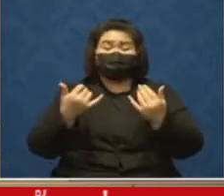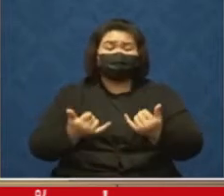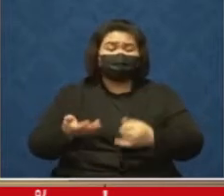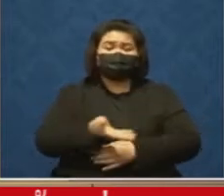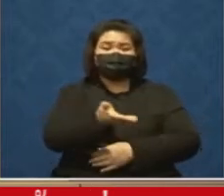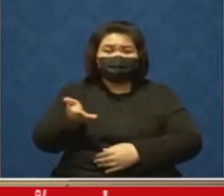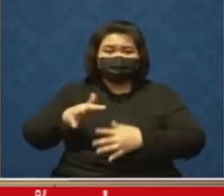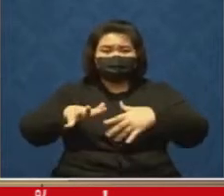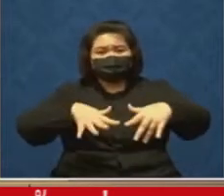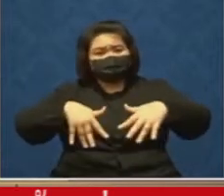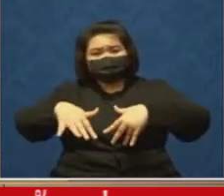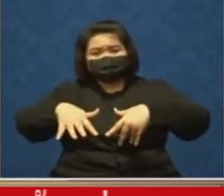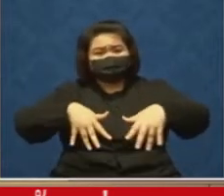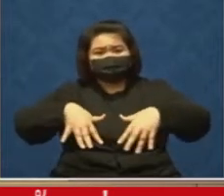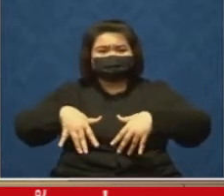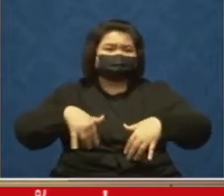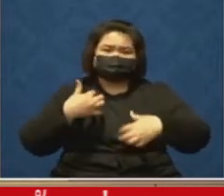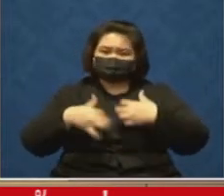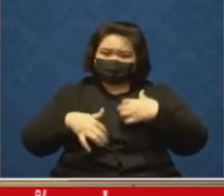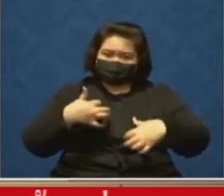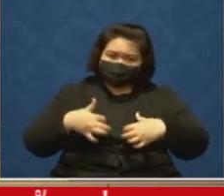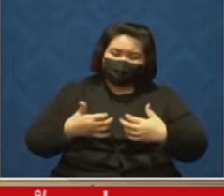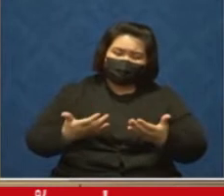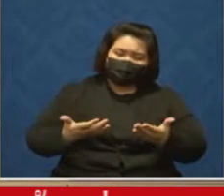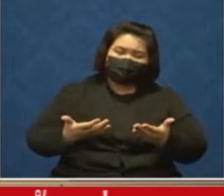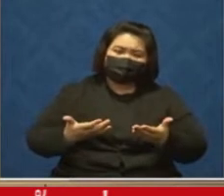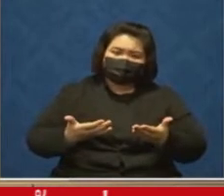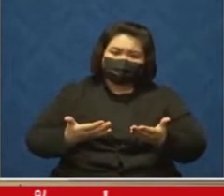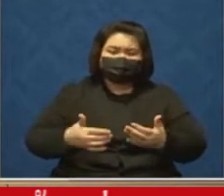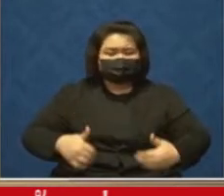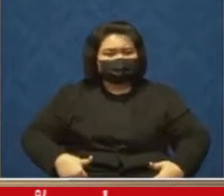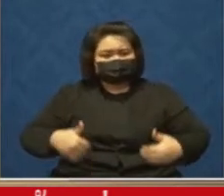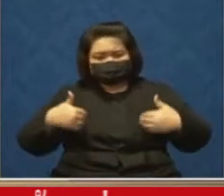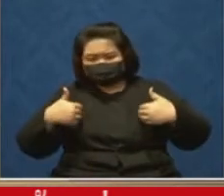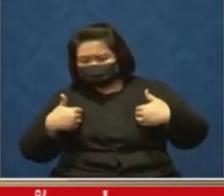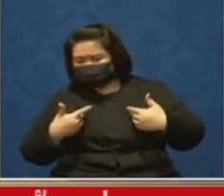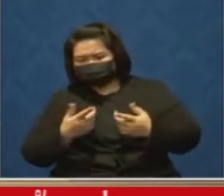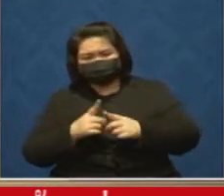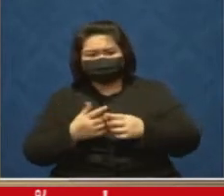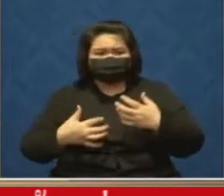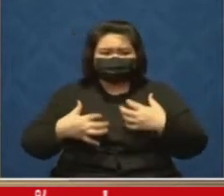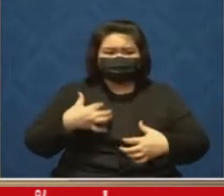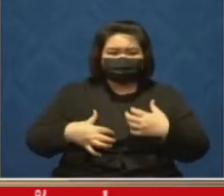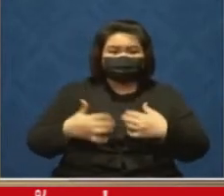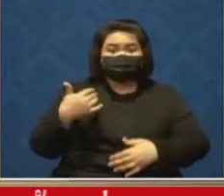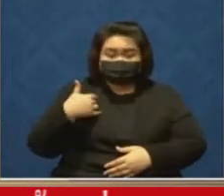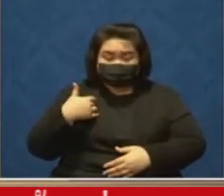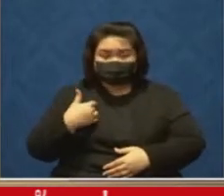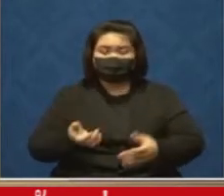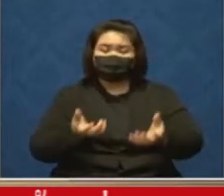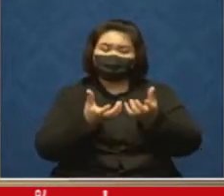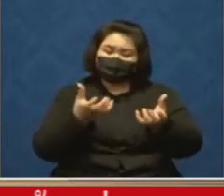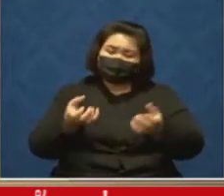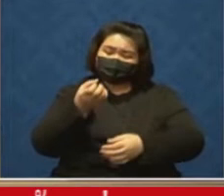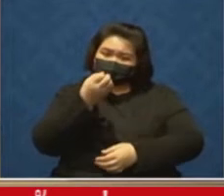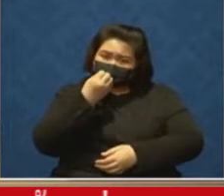พี่น้ประชาชนเนี่ เซอร้อนมีความจำเป็นในการใช้ชีวิตไม่ปกติสกครับเรื่องสินค้า ฉ